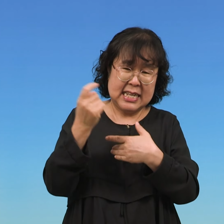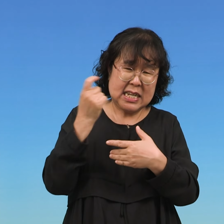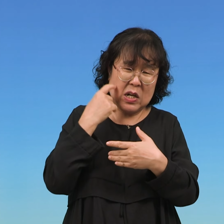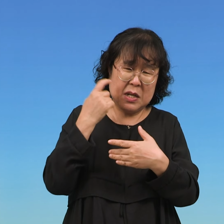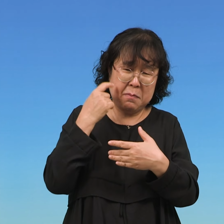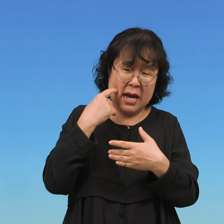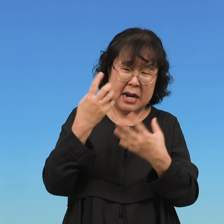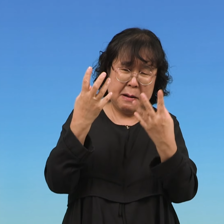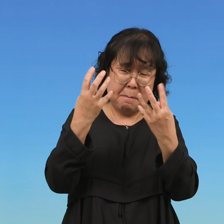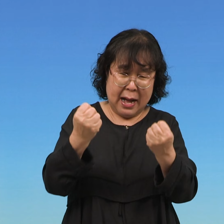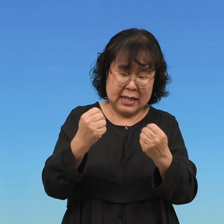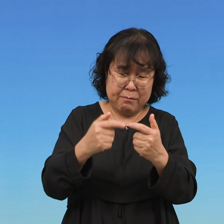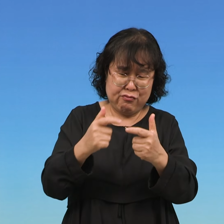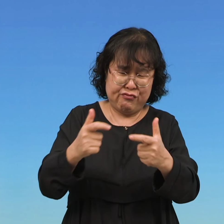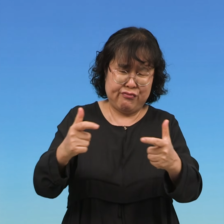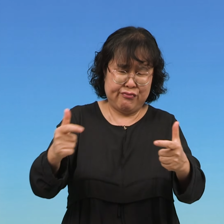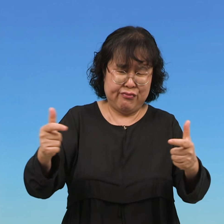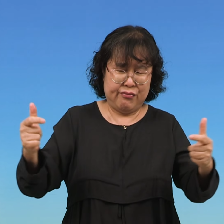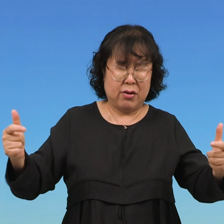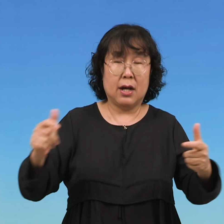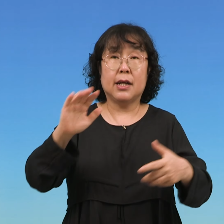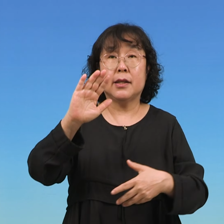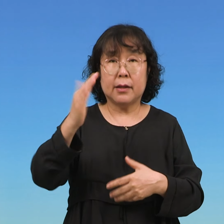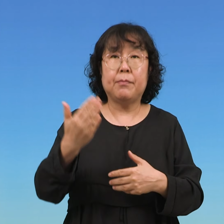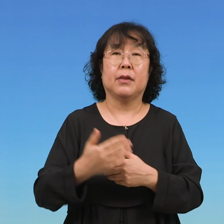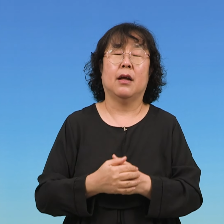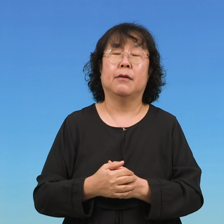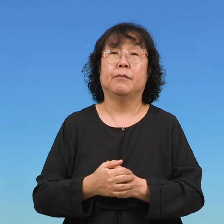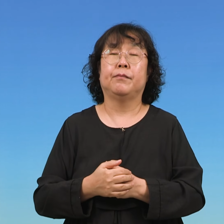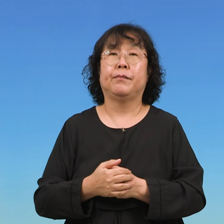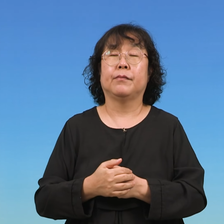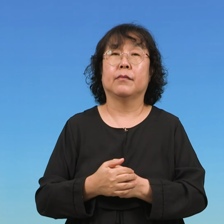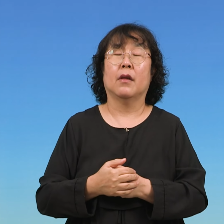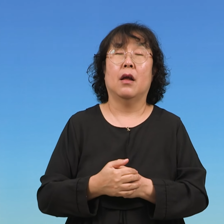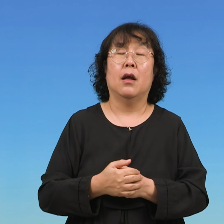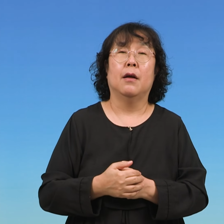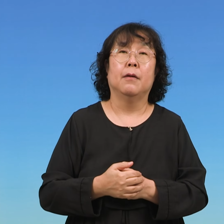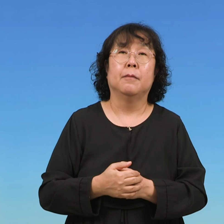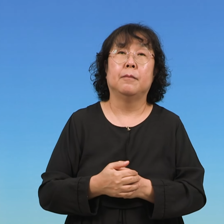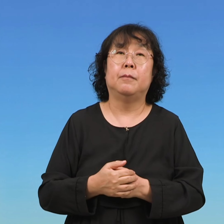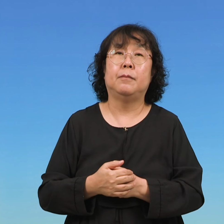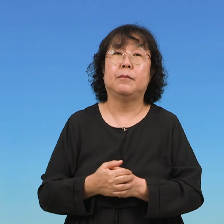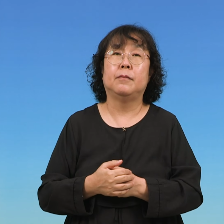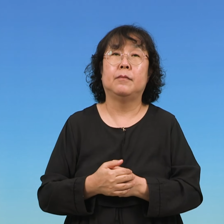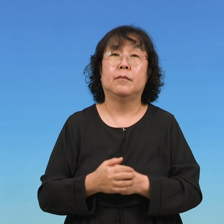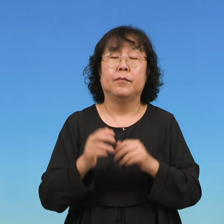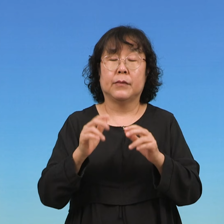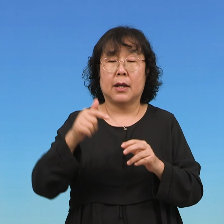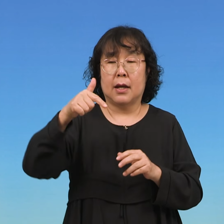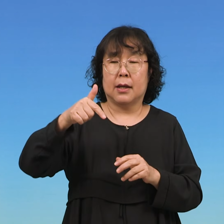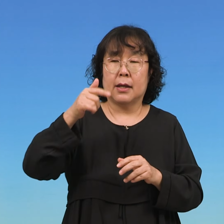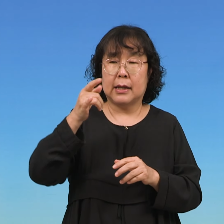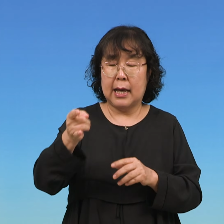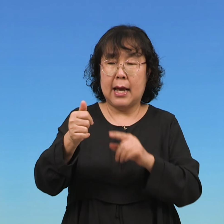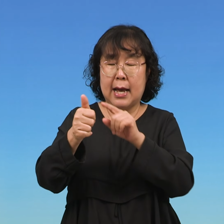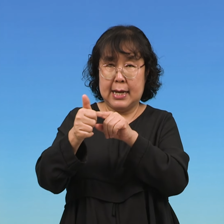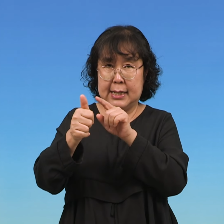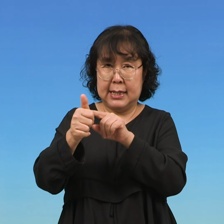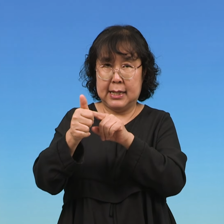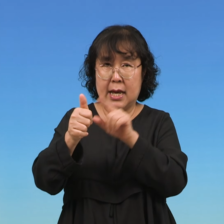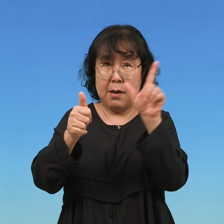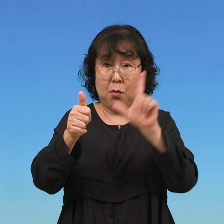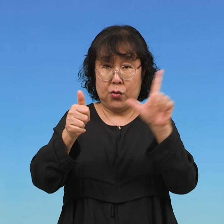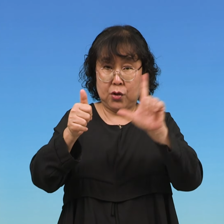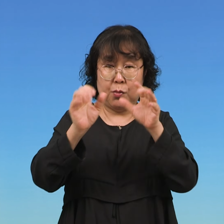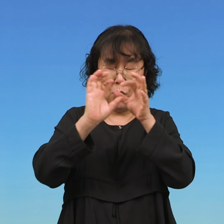이제 거짓의 열매를 낳으면 번식력이 너무 좋아 가지고요 계속 거짓이 연속이 되는 이게 지금 계란씨가